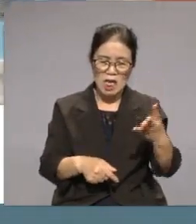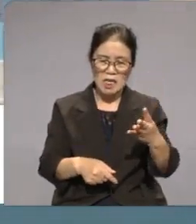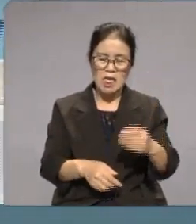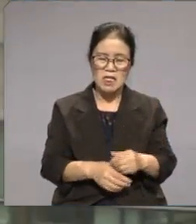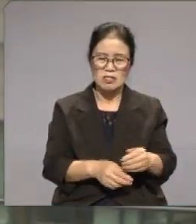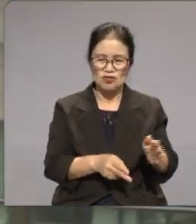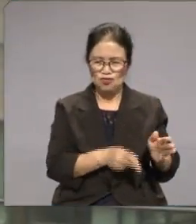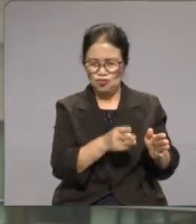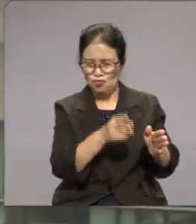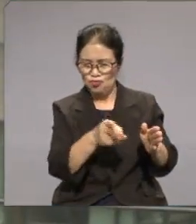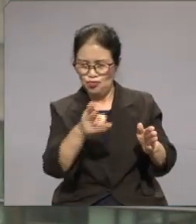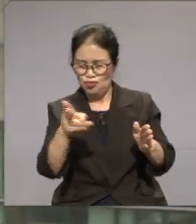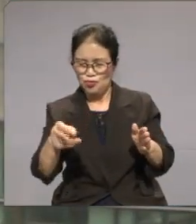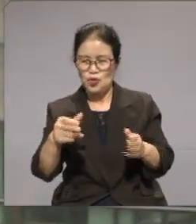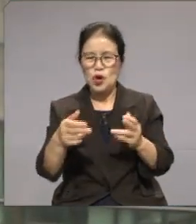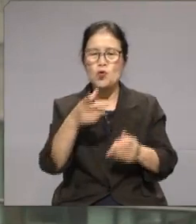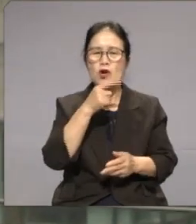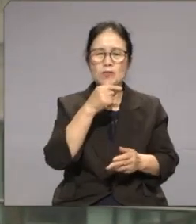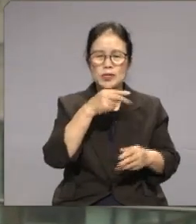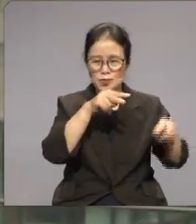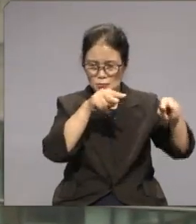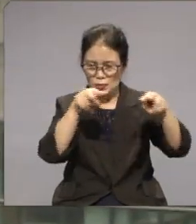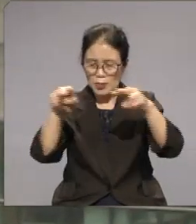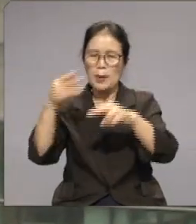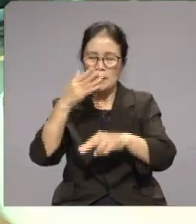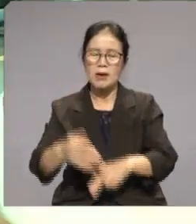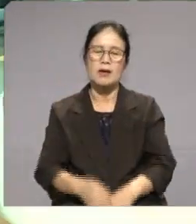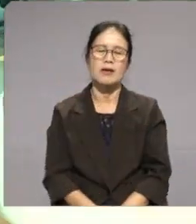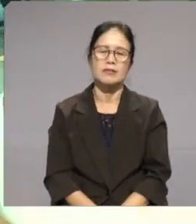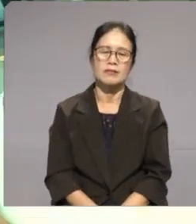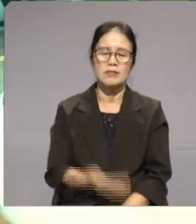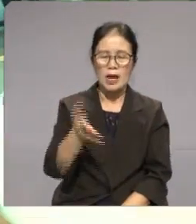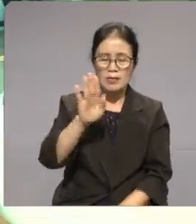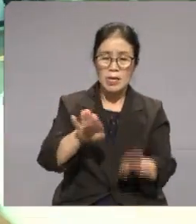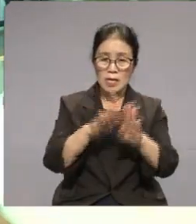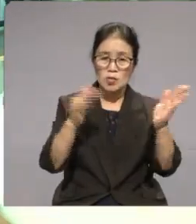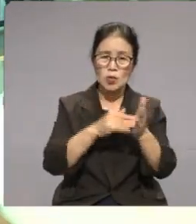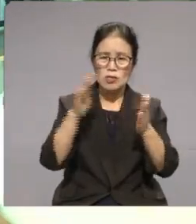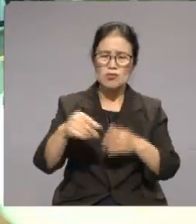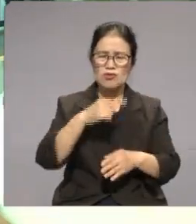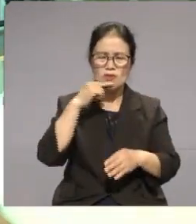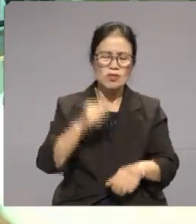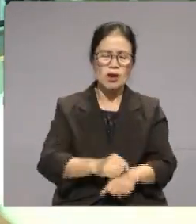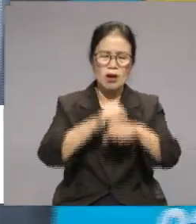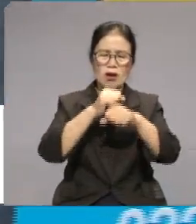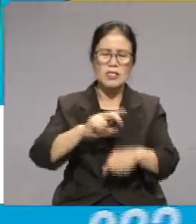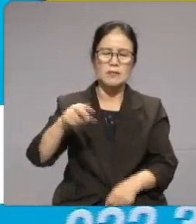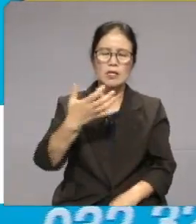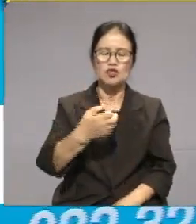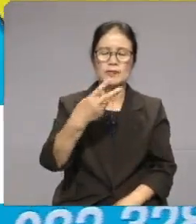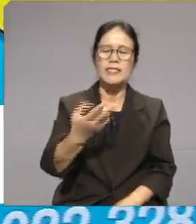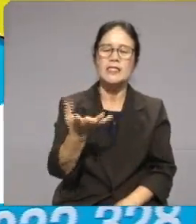구간을 운행하면서 월미도를 한눈에 볼 수 있습니다. 하지만 개통 이후 누적 적자는 292억